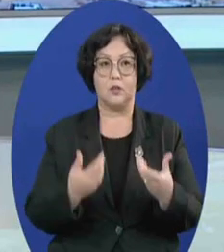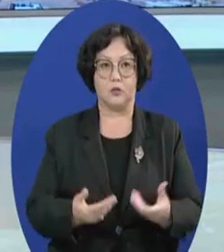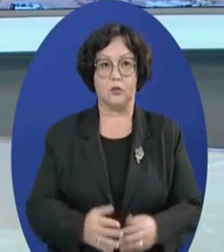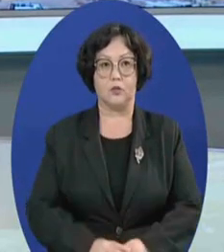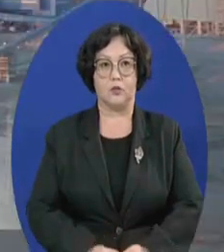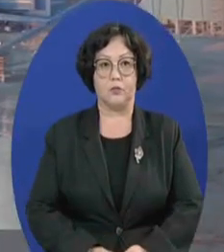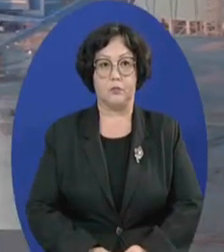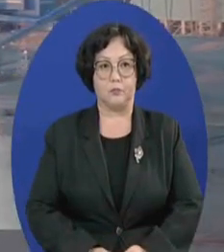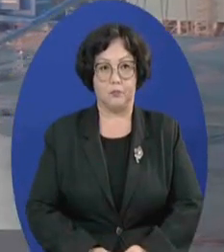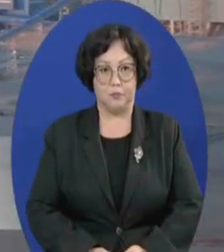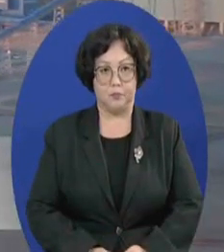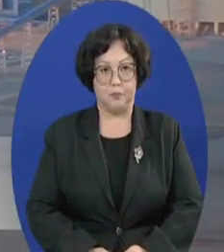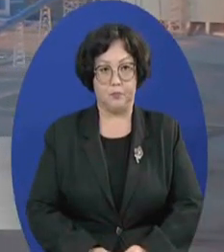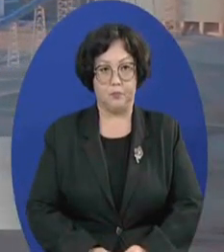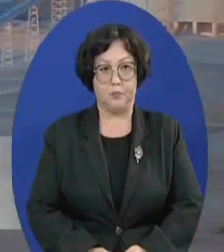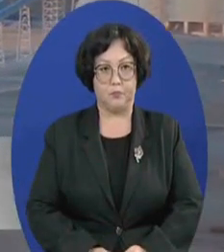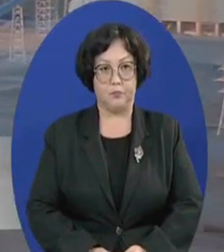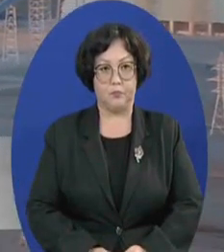хийлээ.